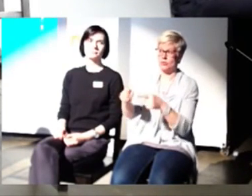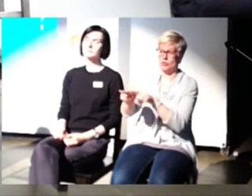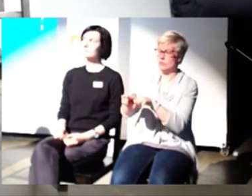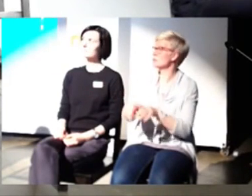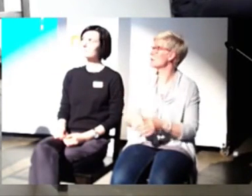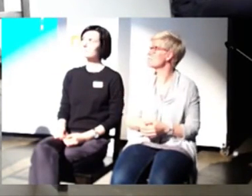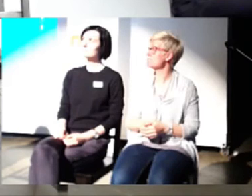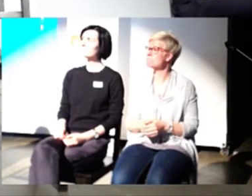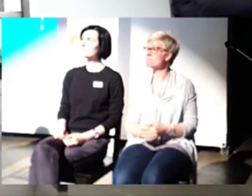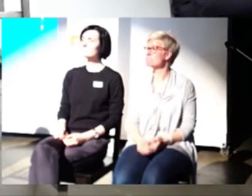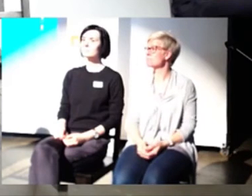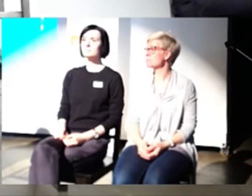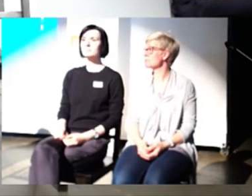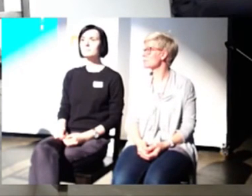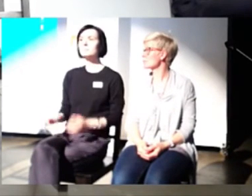Entä muut?